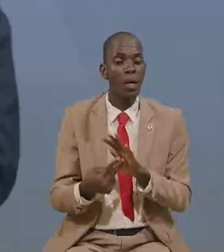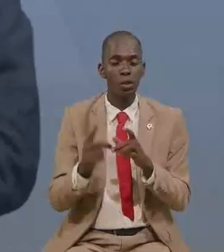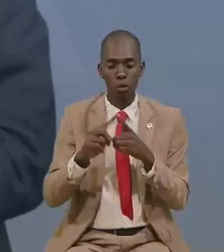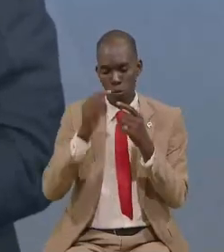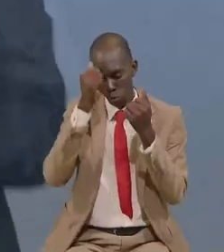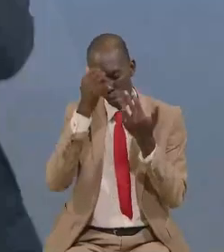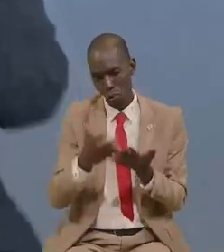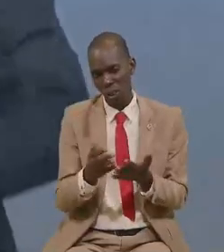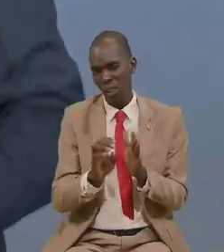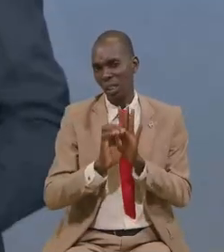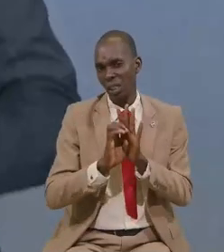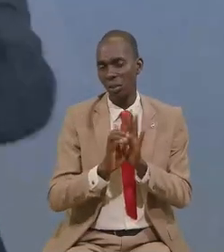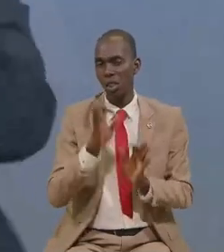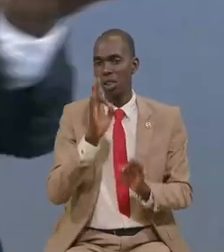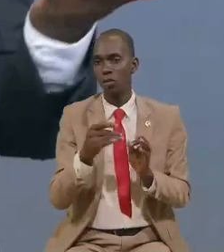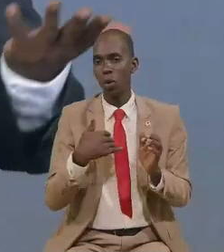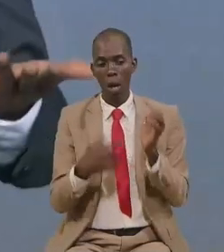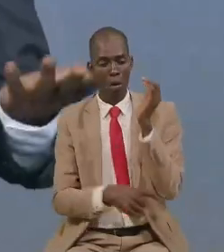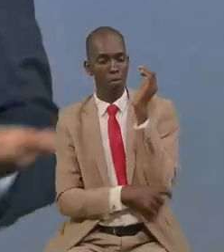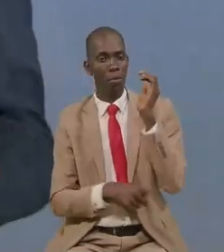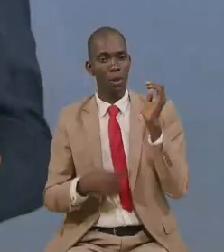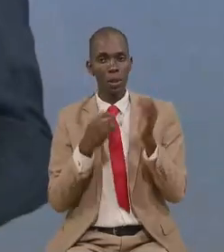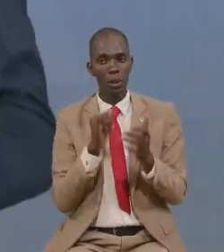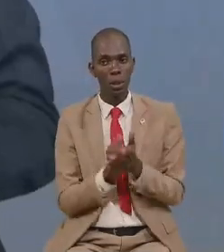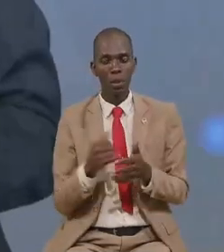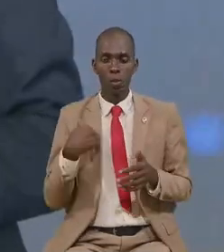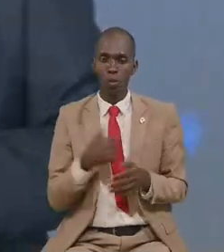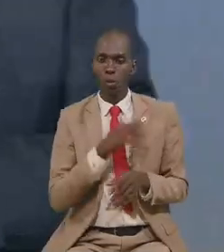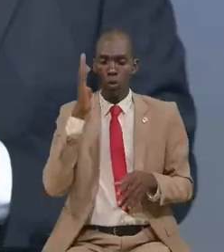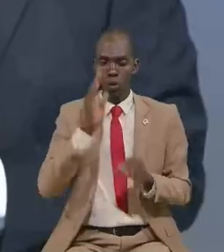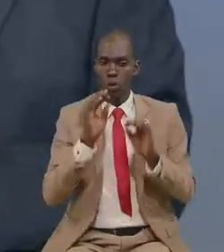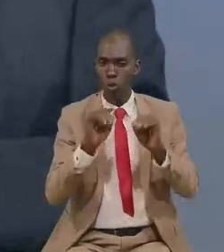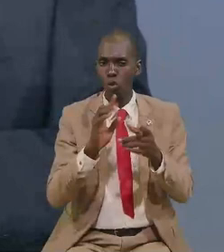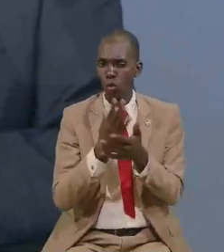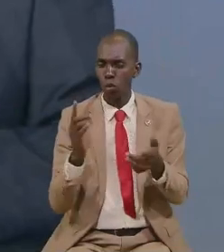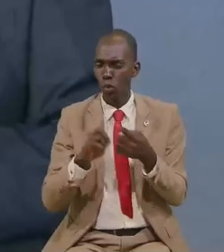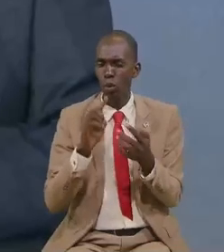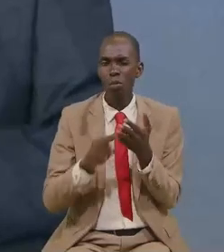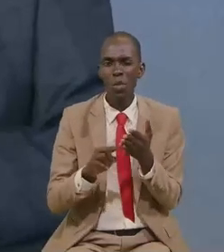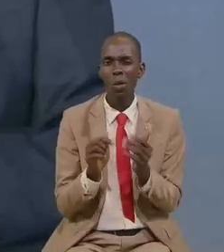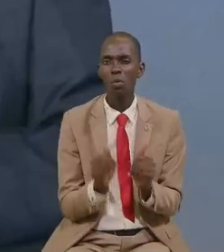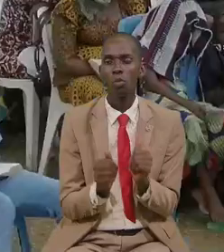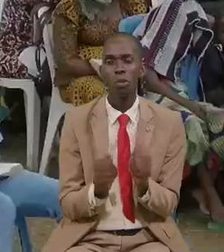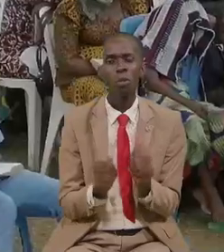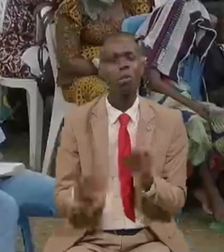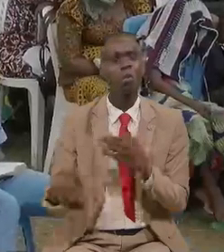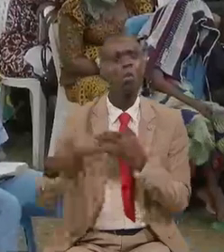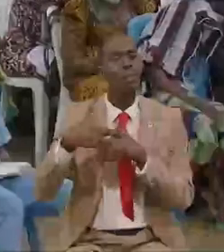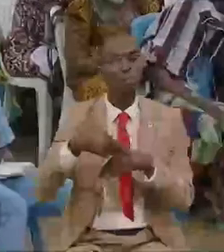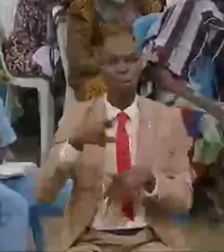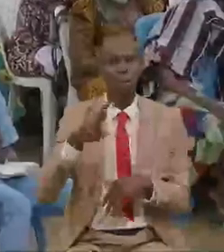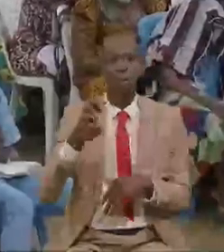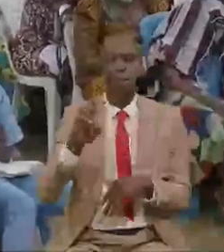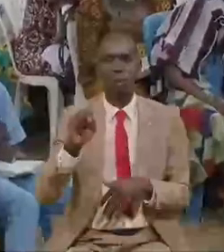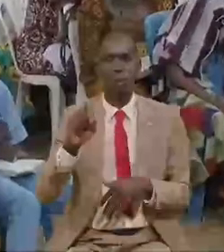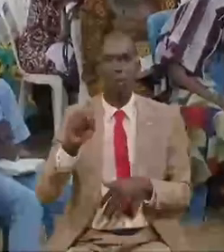volé, il dit qu'on doit t'enseigner quelque chose à observer. C'est quoi? La restitution. Tu ne peux